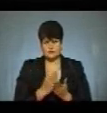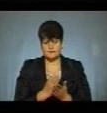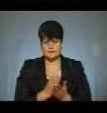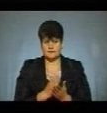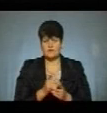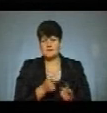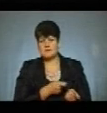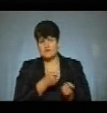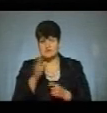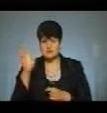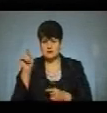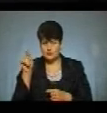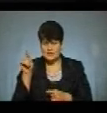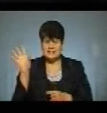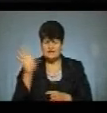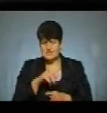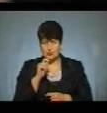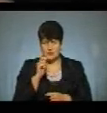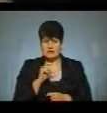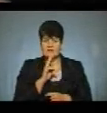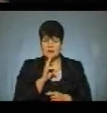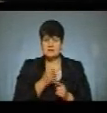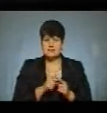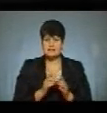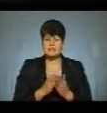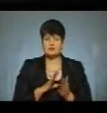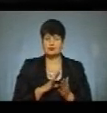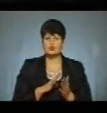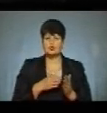Вони звезені туди з усієї України. В Кременці ці книги були до